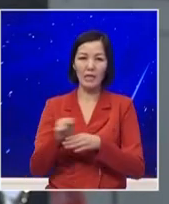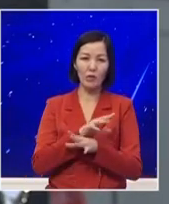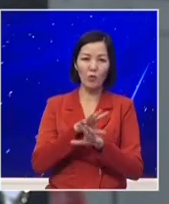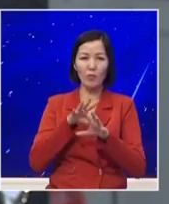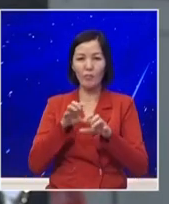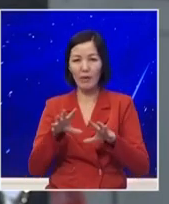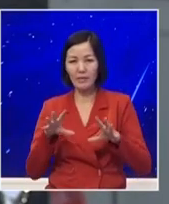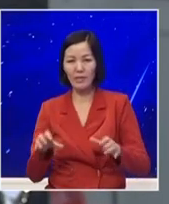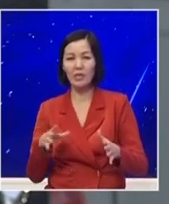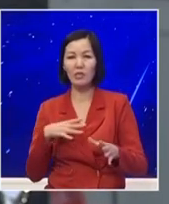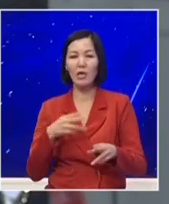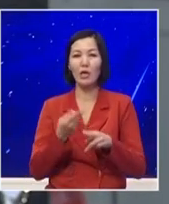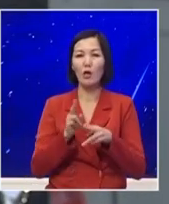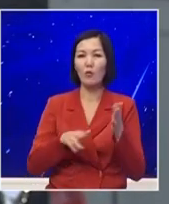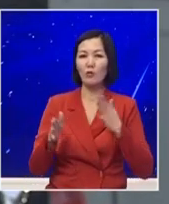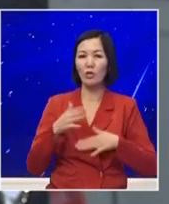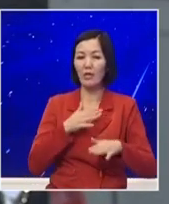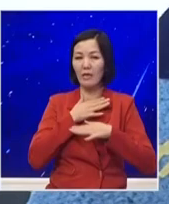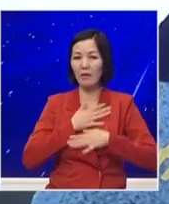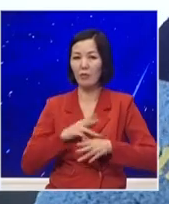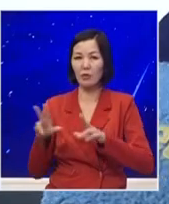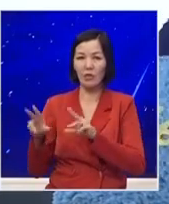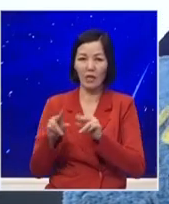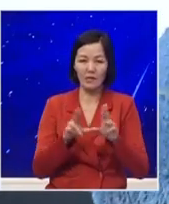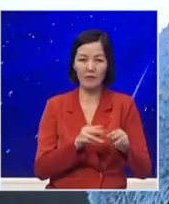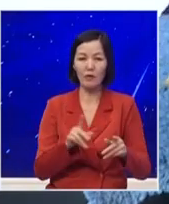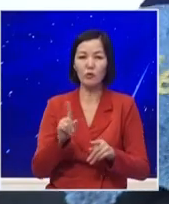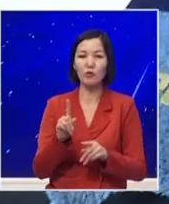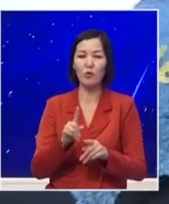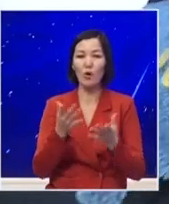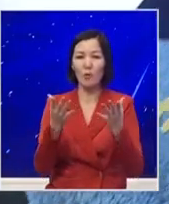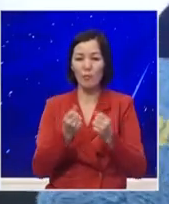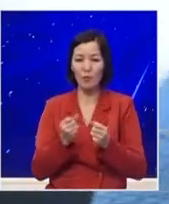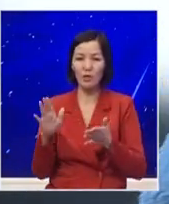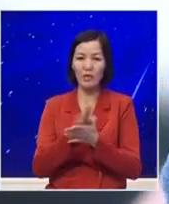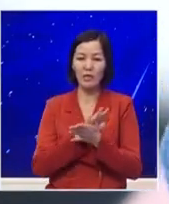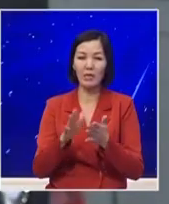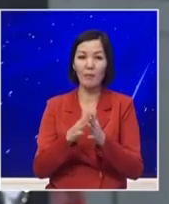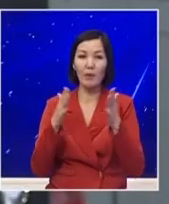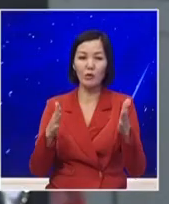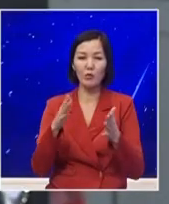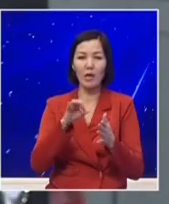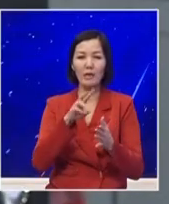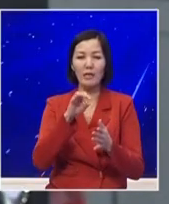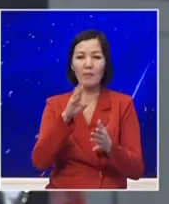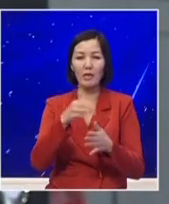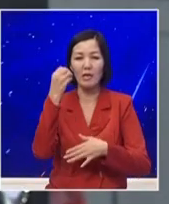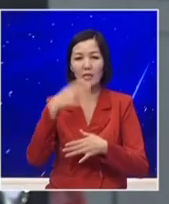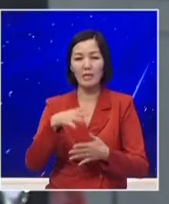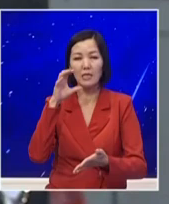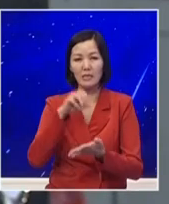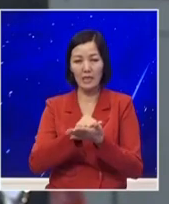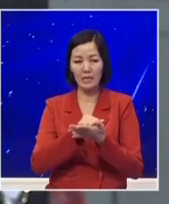тела. Я очень рада и довольна, счастлива, можно сказать. Спасибо огромное Атамикену, спасибо огромное Центр